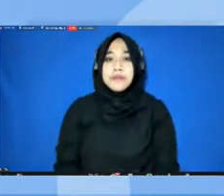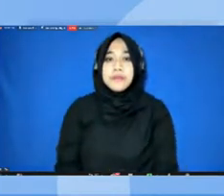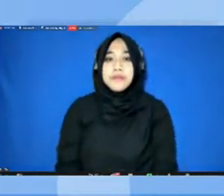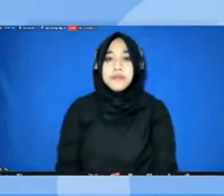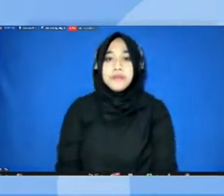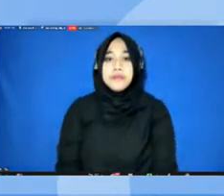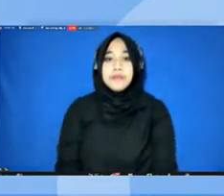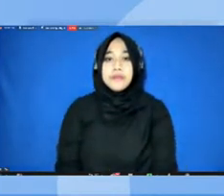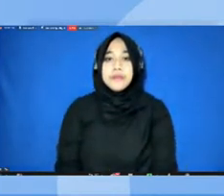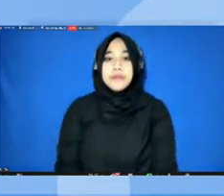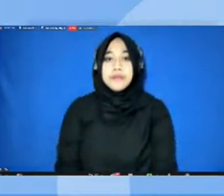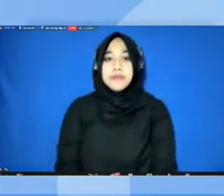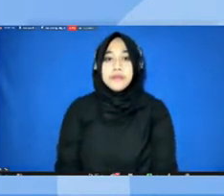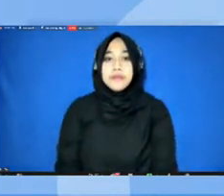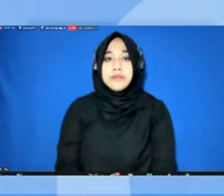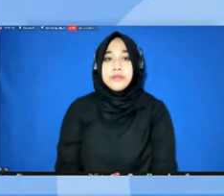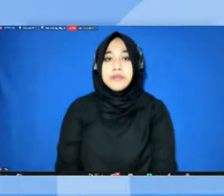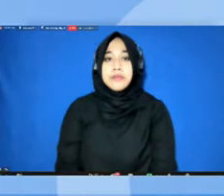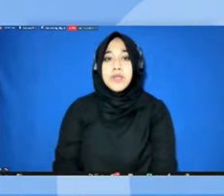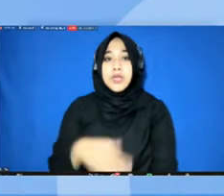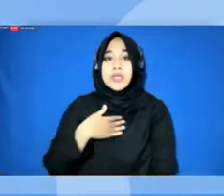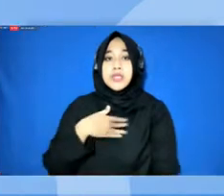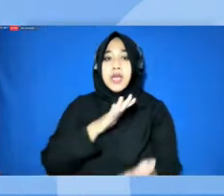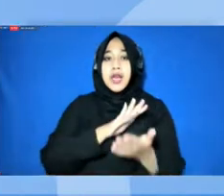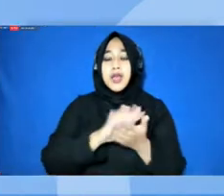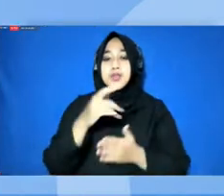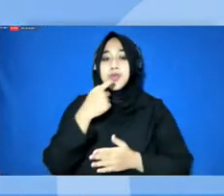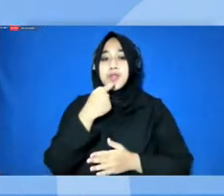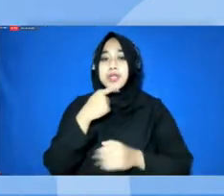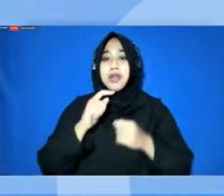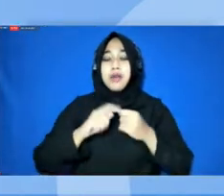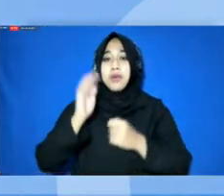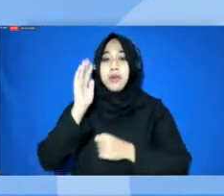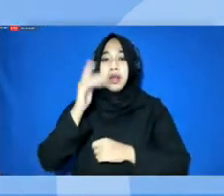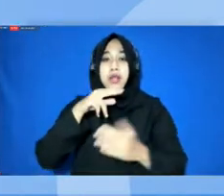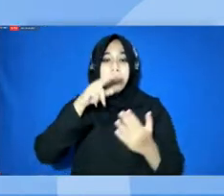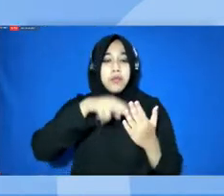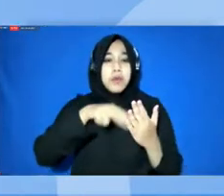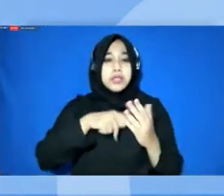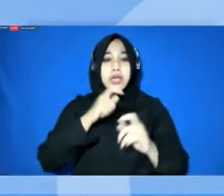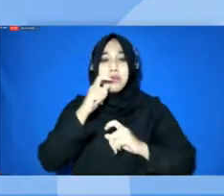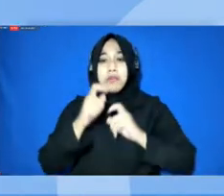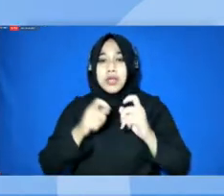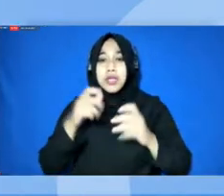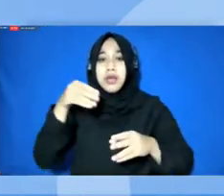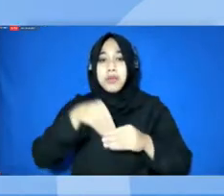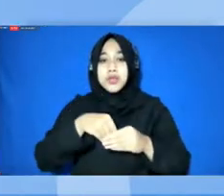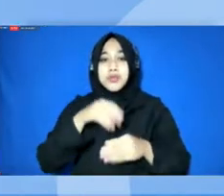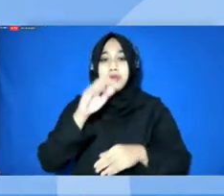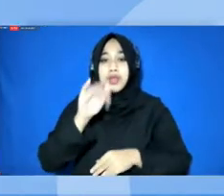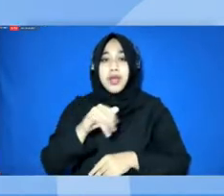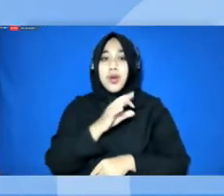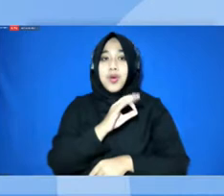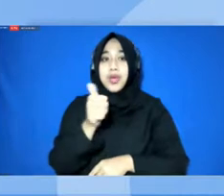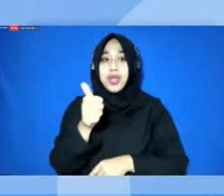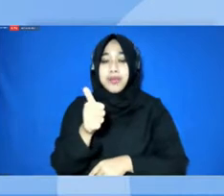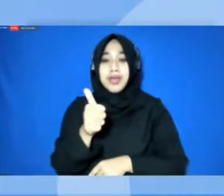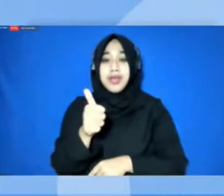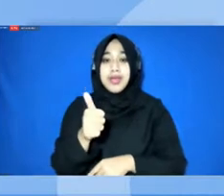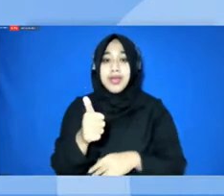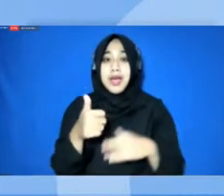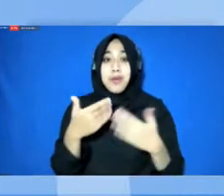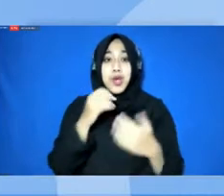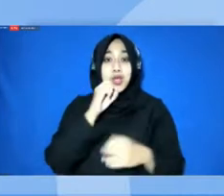Nah, saya langsung saja saya terkait dengan parahnya, membacakan pertanyaan yang masuk. Ya, baik. Apakah suara